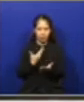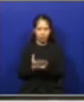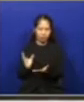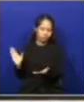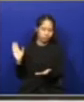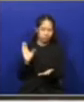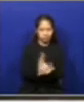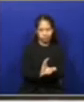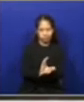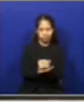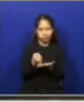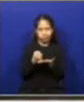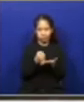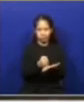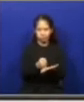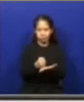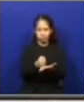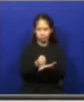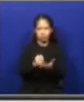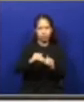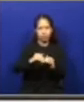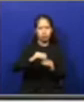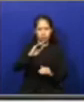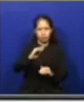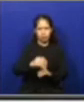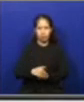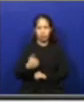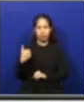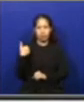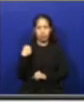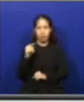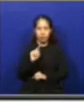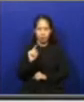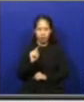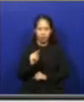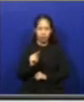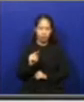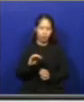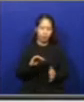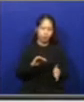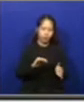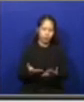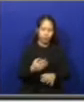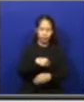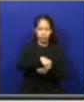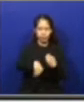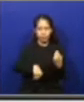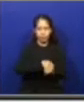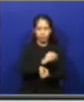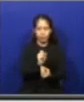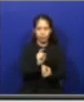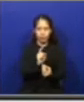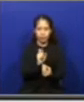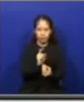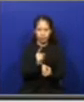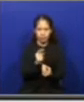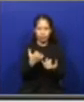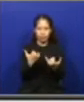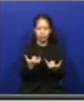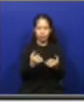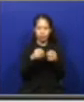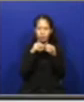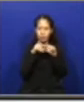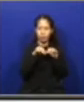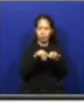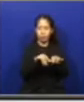จนเกินความจำเป็นไม่ว่าจะในแง่ความพังพินาศของเศรษฐกิจที่กระจายไปทุกหย่อมย่านะ